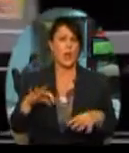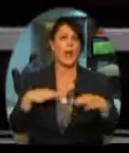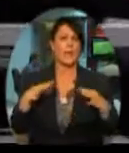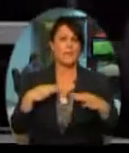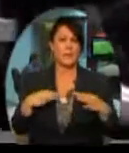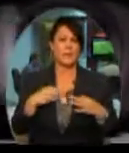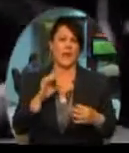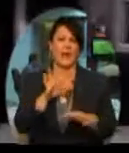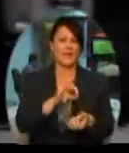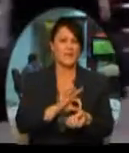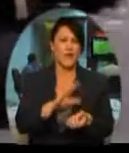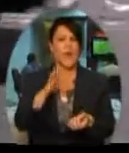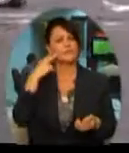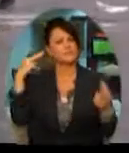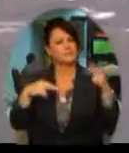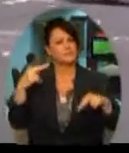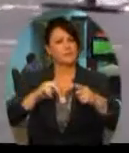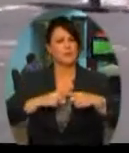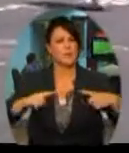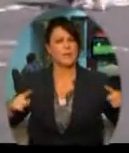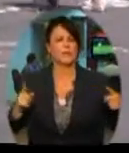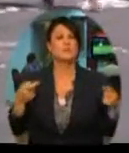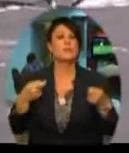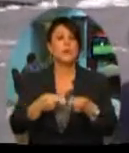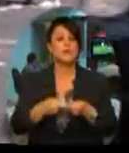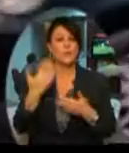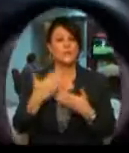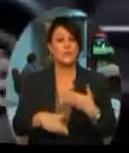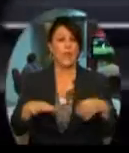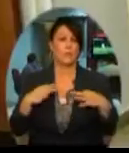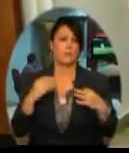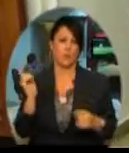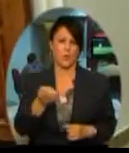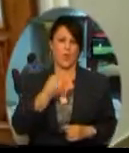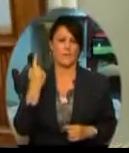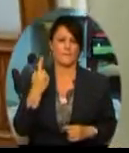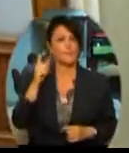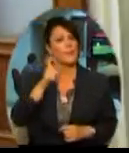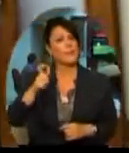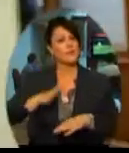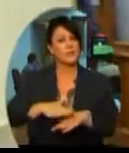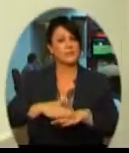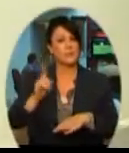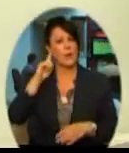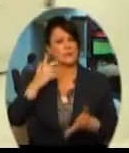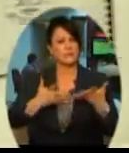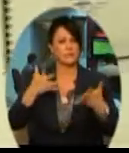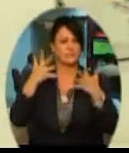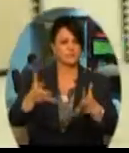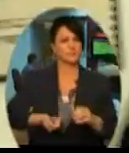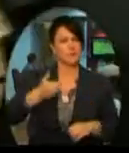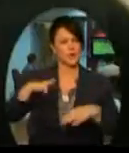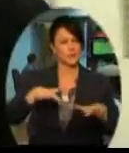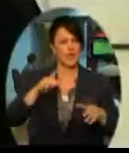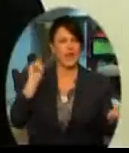אלא במכלול היבטים רחב הנוגע בסופו של דבר לבריאות של כולנו. אנשי המקצוע לא היססו לתקוף את ראש הממשלה על